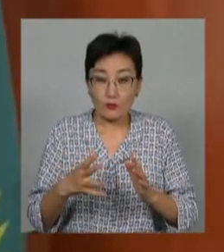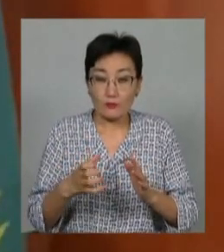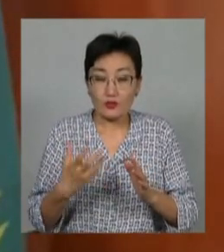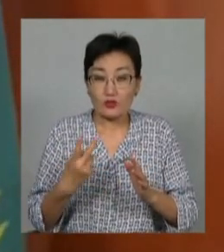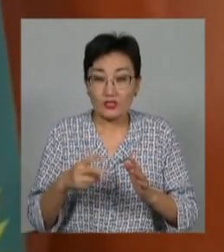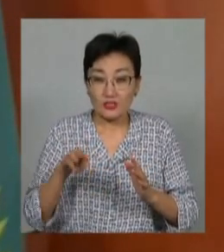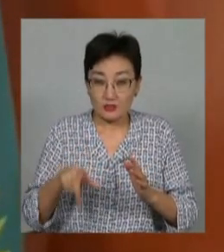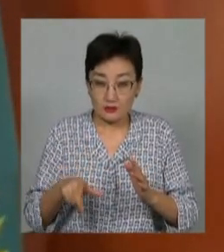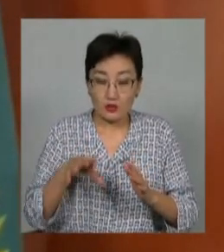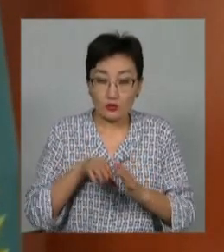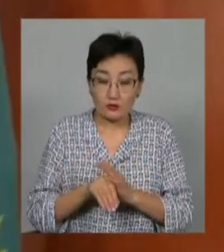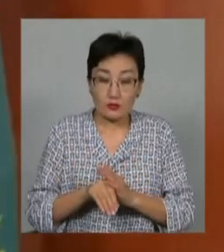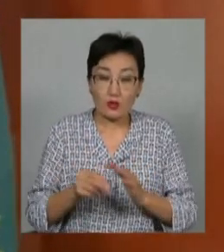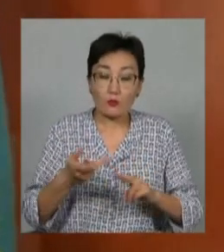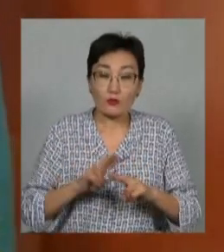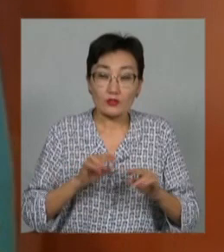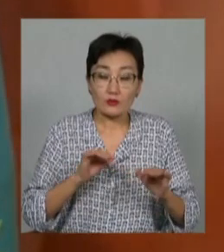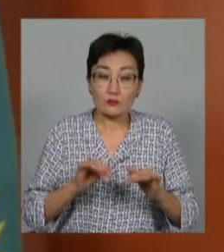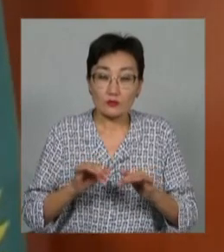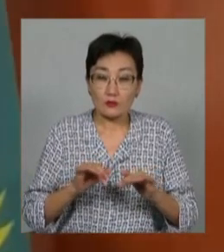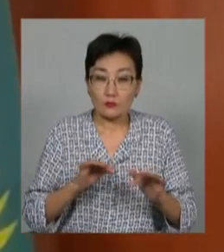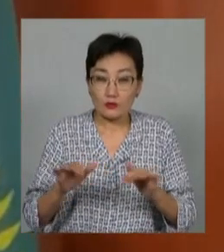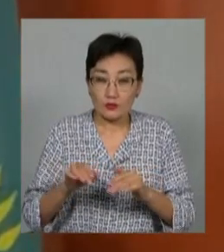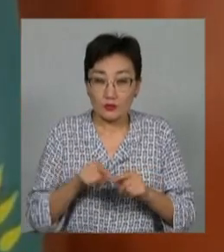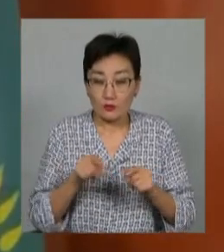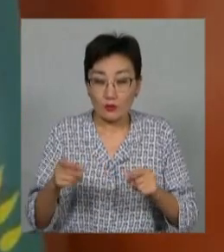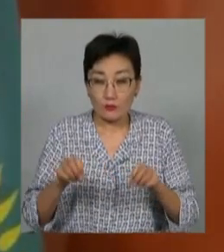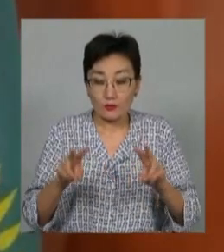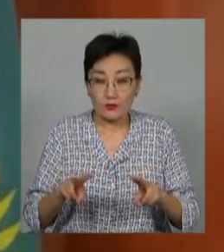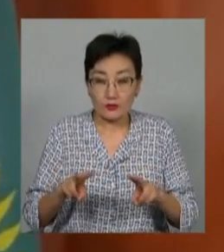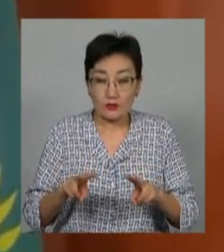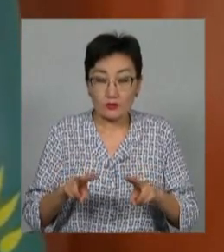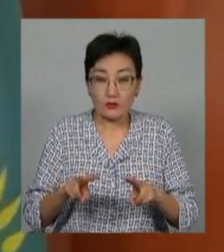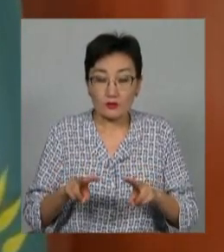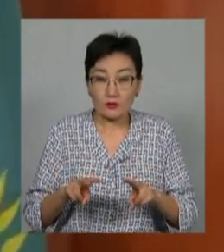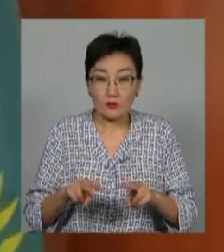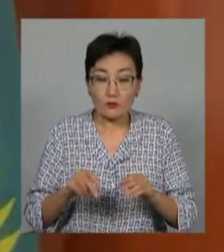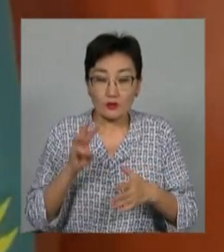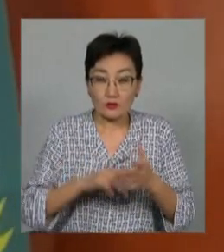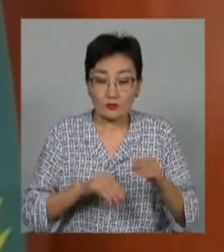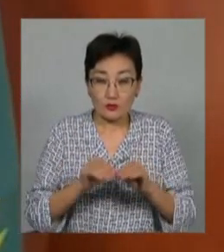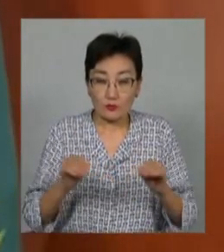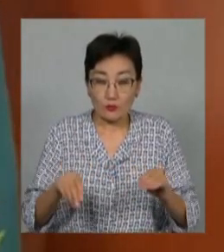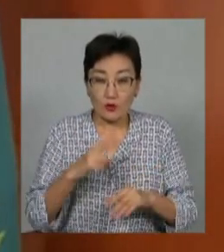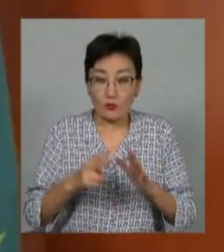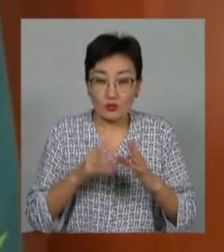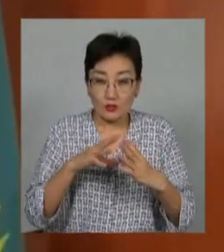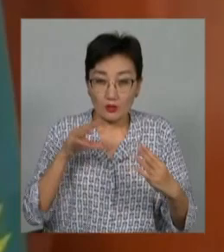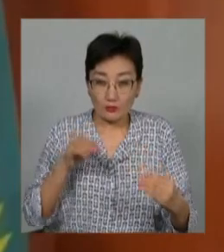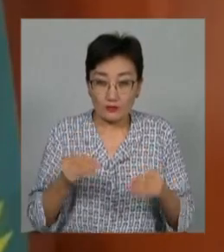теңгені құрайды. Борышкер шарасы барысында арнайы айып тұраққа 17 автокөлік